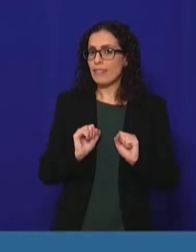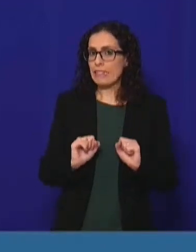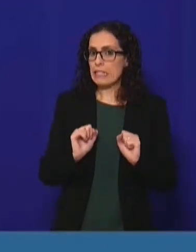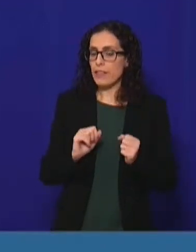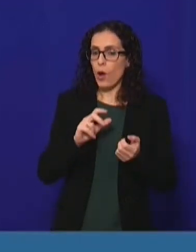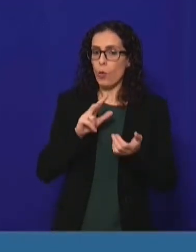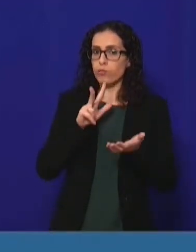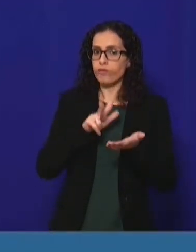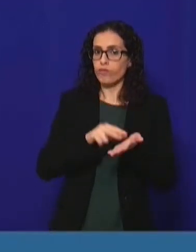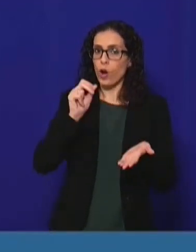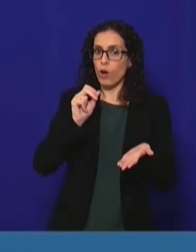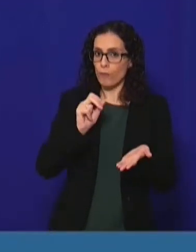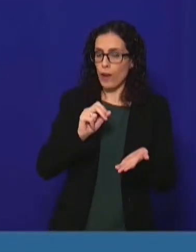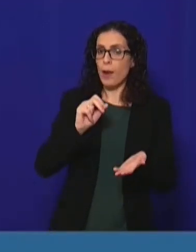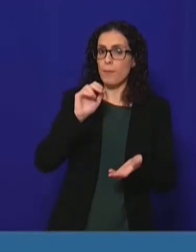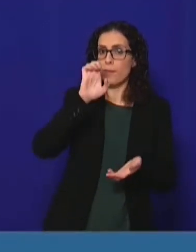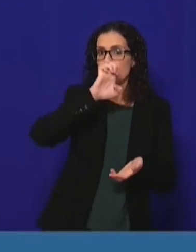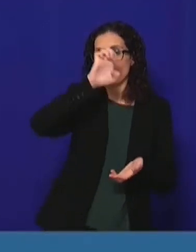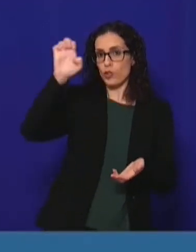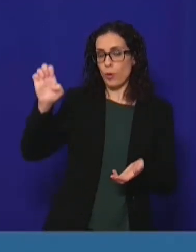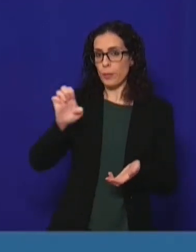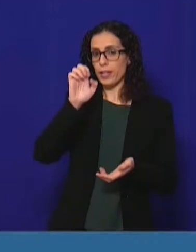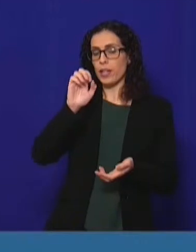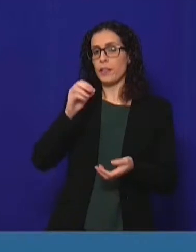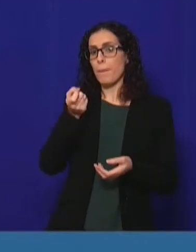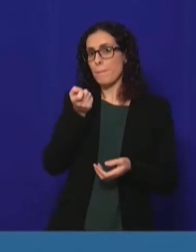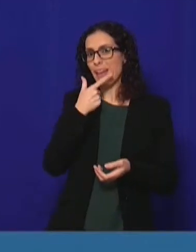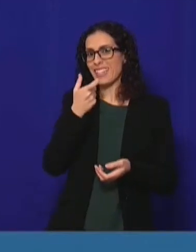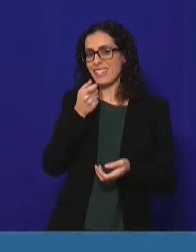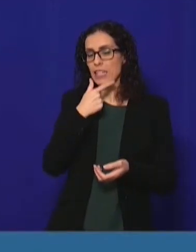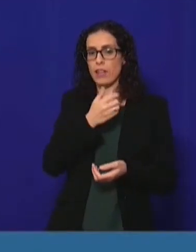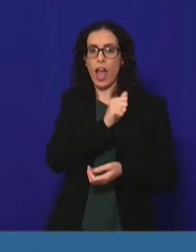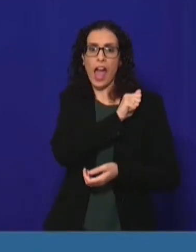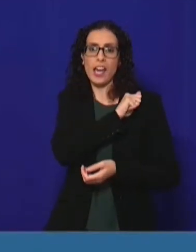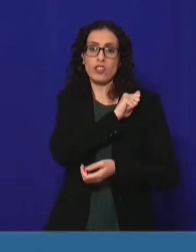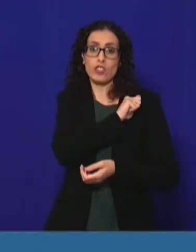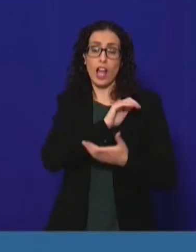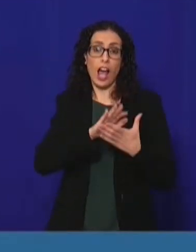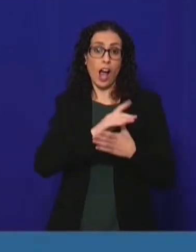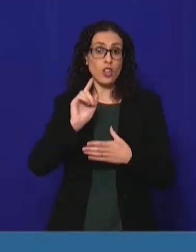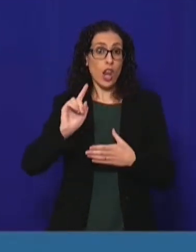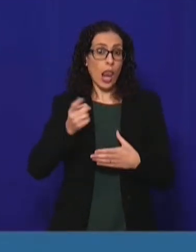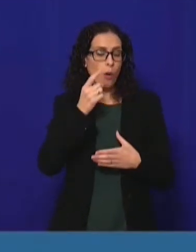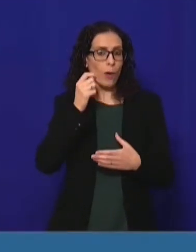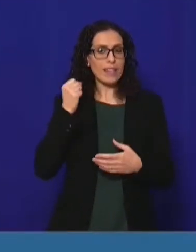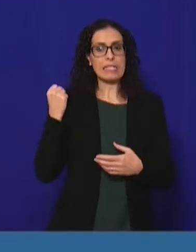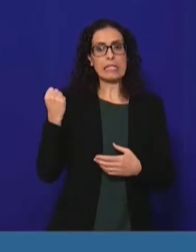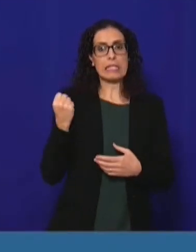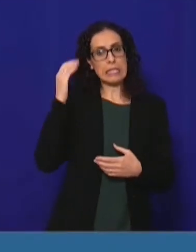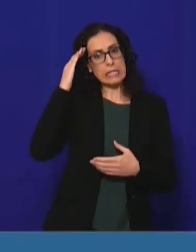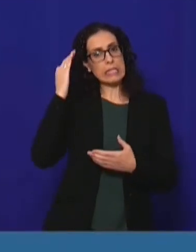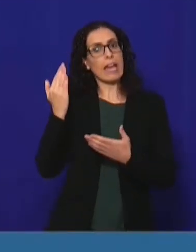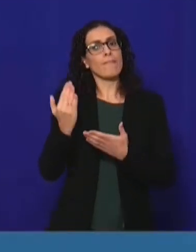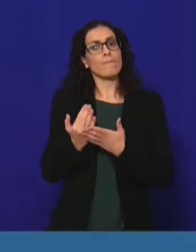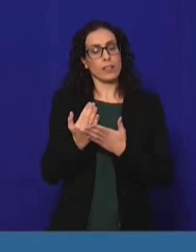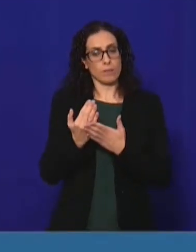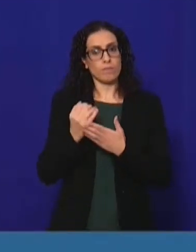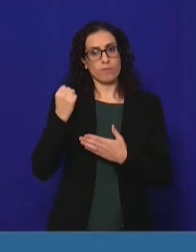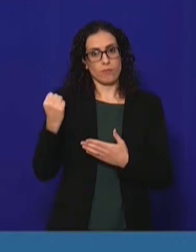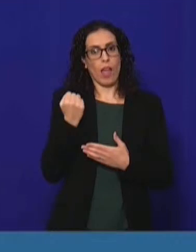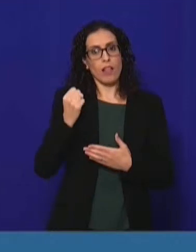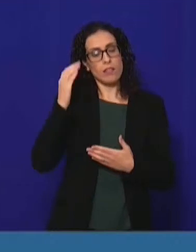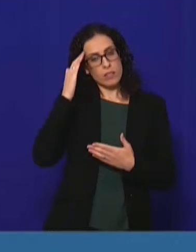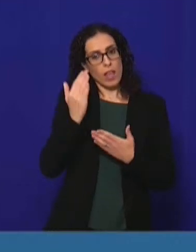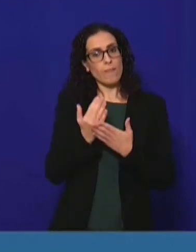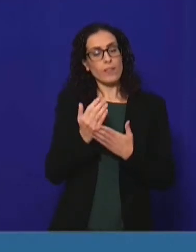il-liċenzjar tal-European Medicines Agency għaliex għalina is-safety tiġi l-ewwel u għalhekk naraw li